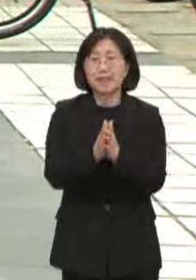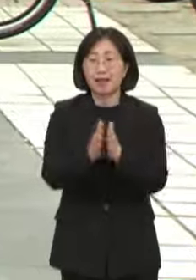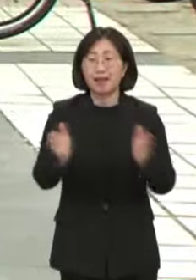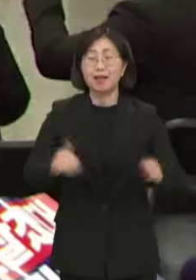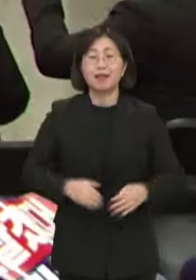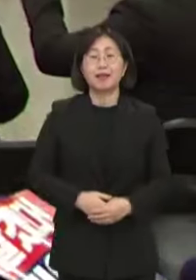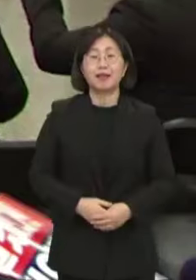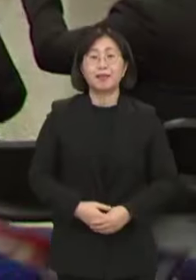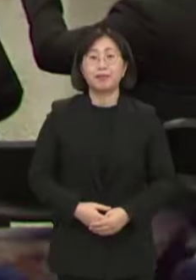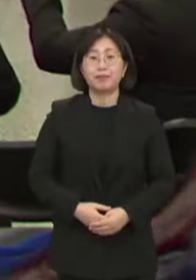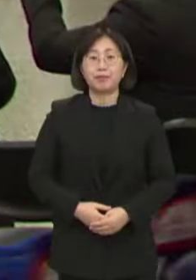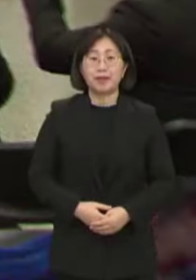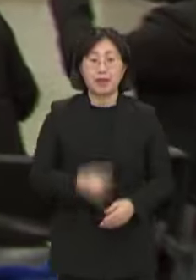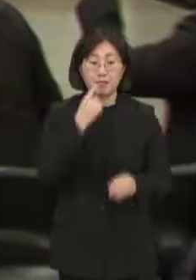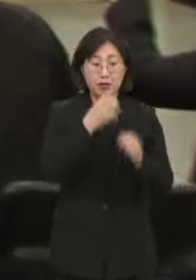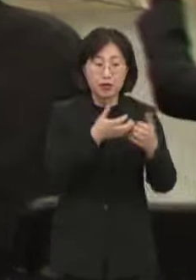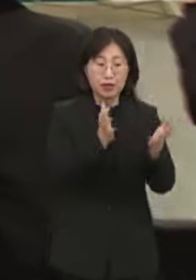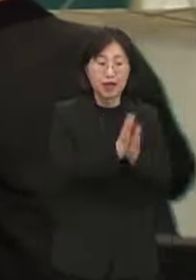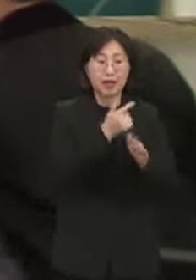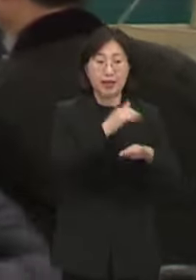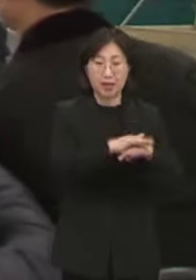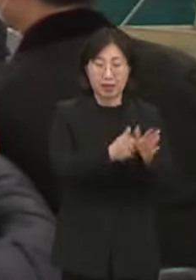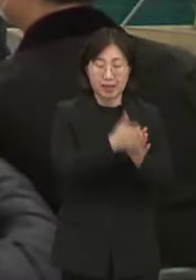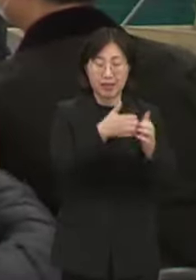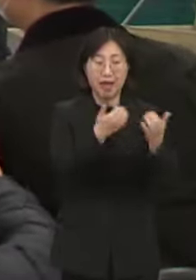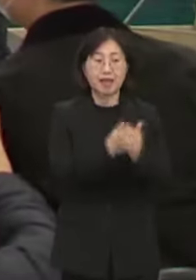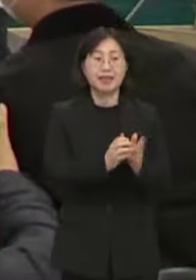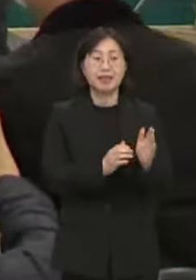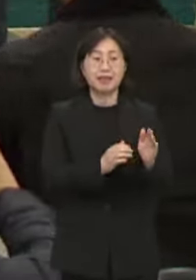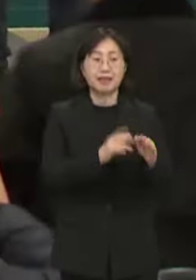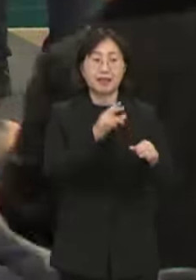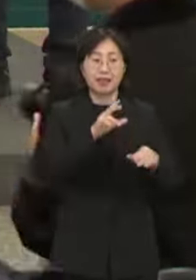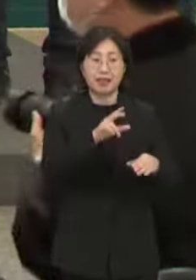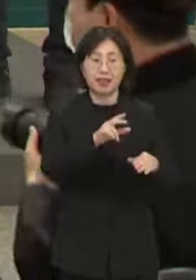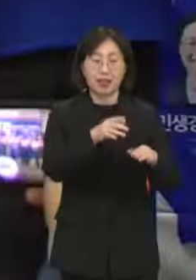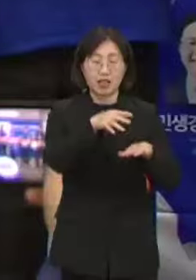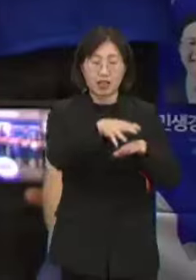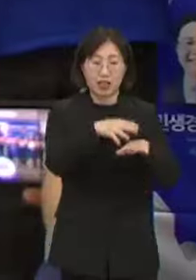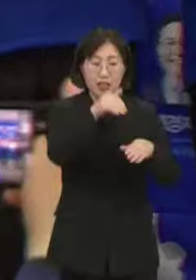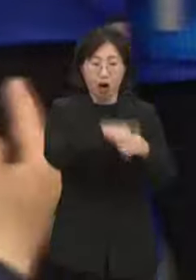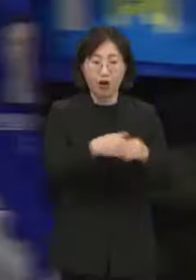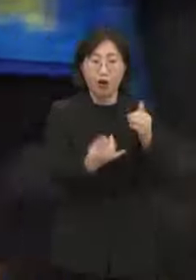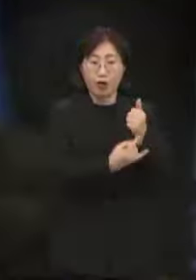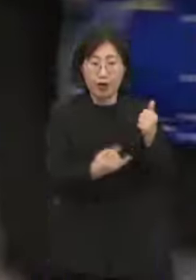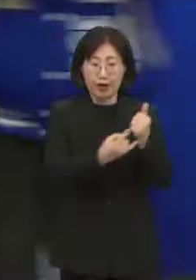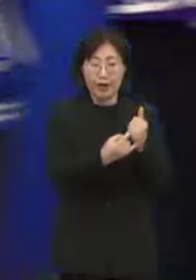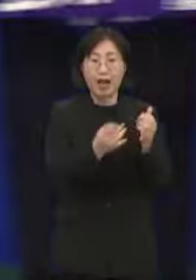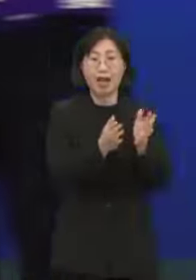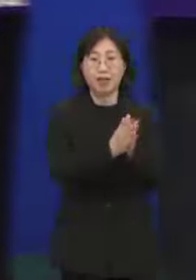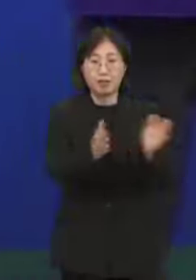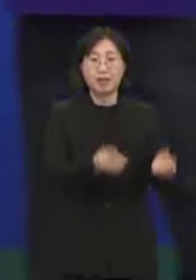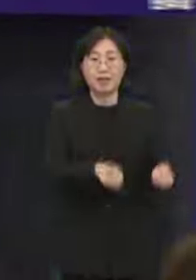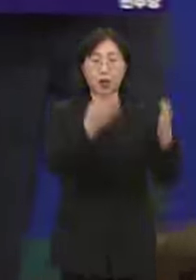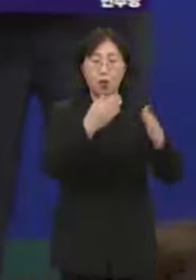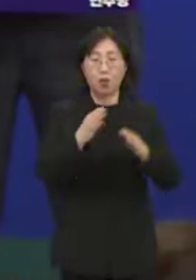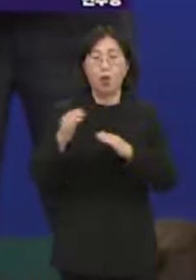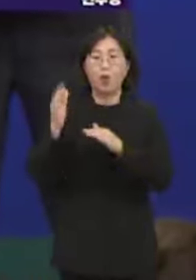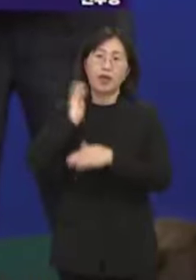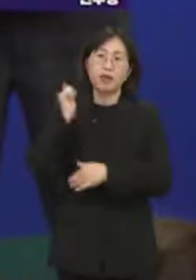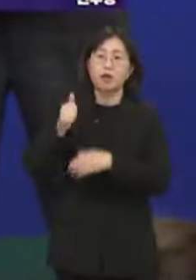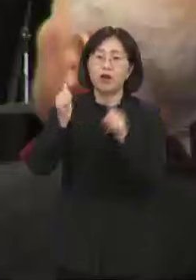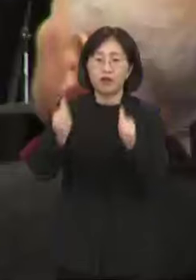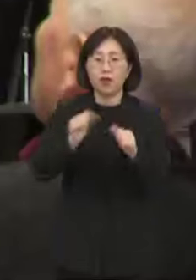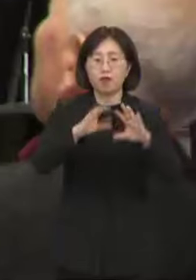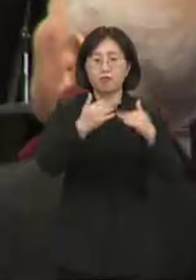돌입했습니다. 더불어민주당 대전시당은 제22대 총선 선거대책위원회 출범식을 갖고 정권 심판과